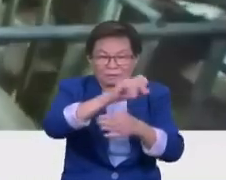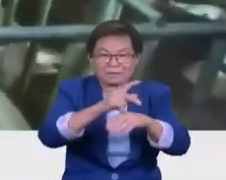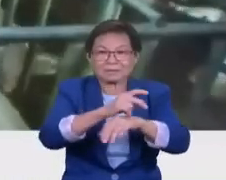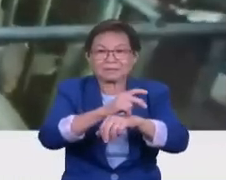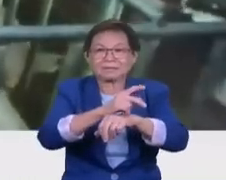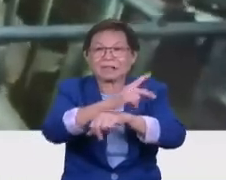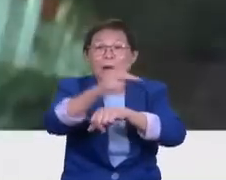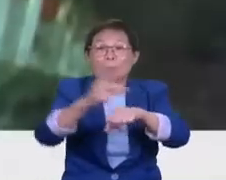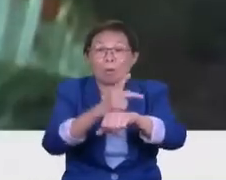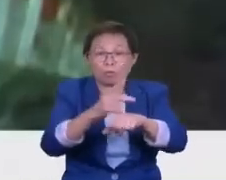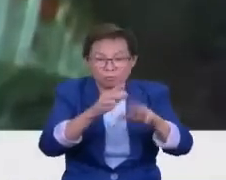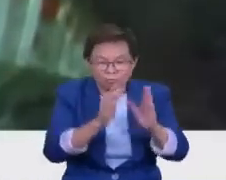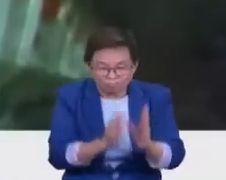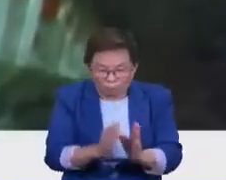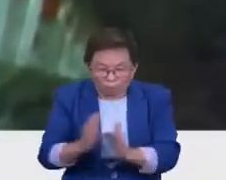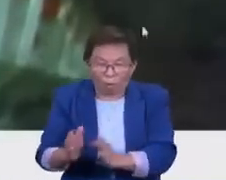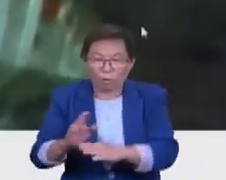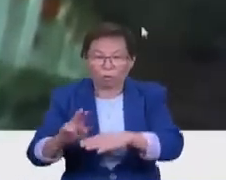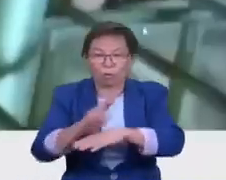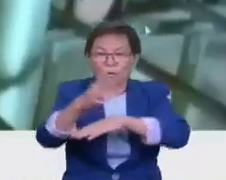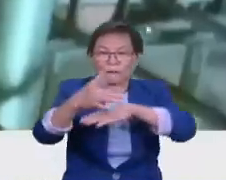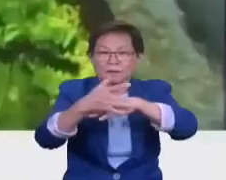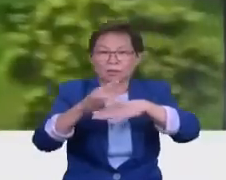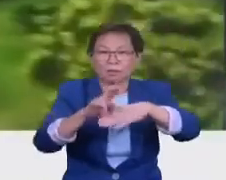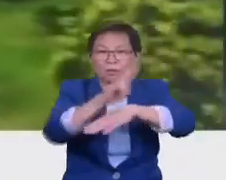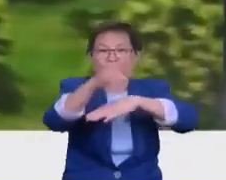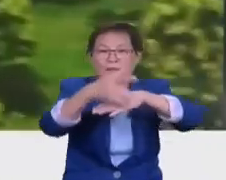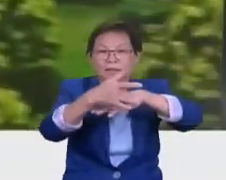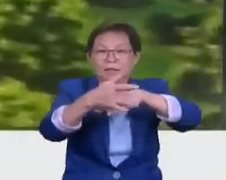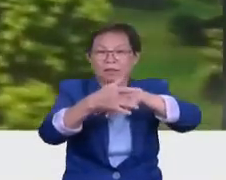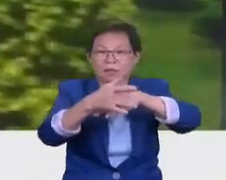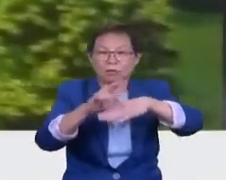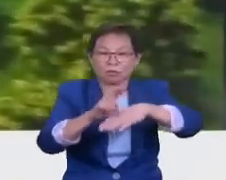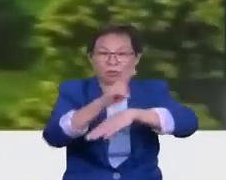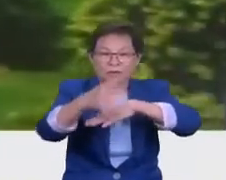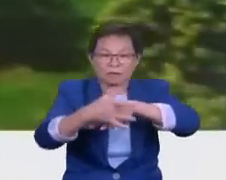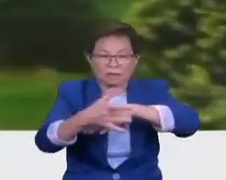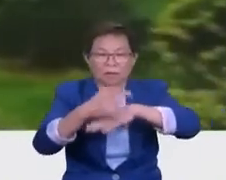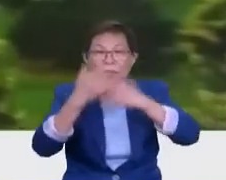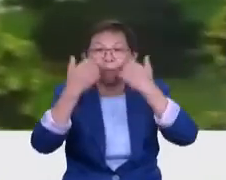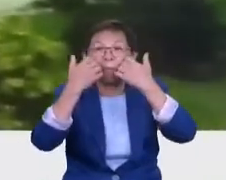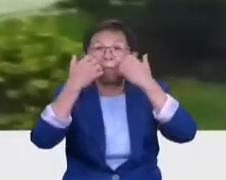Moden menggun teki yang